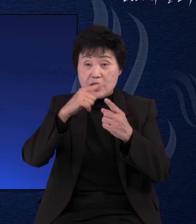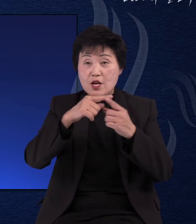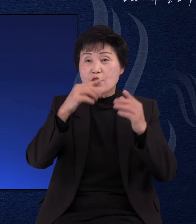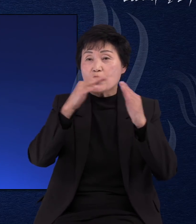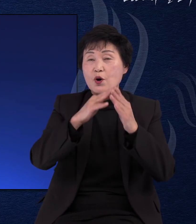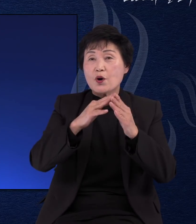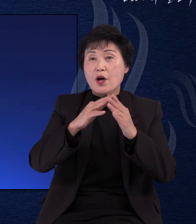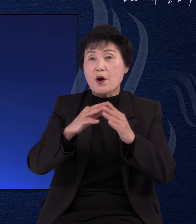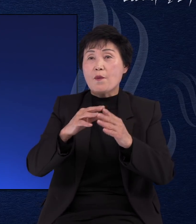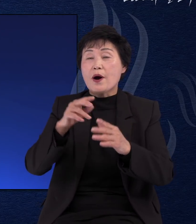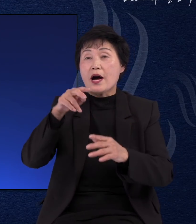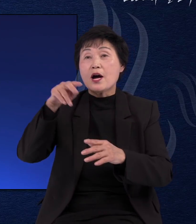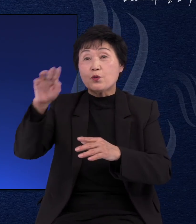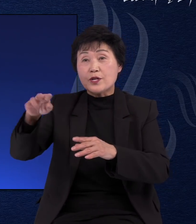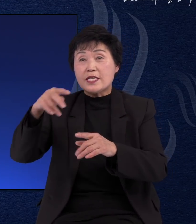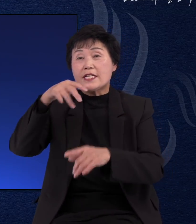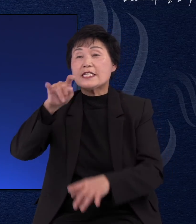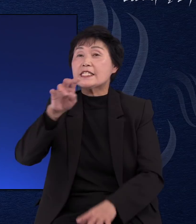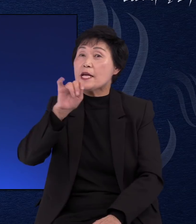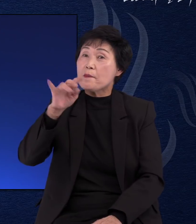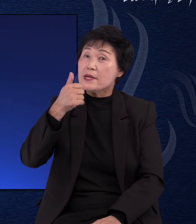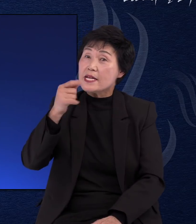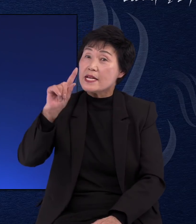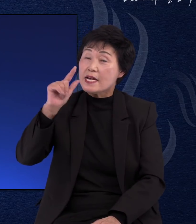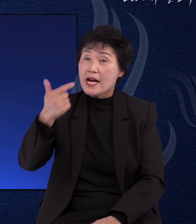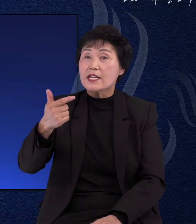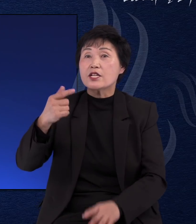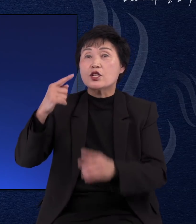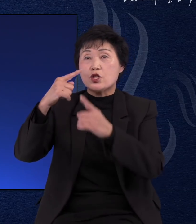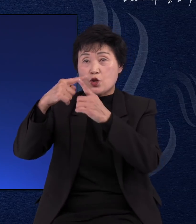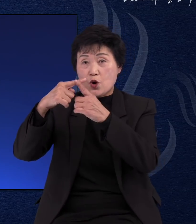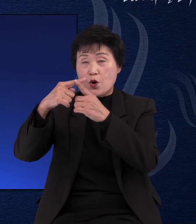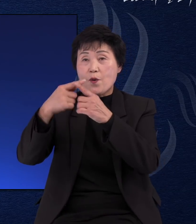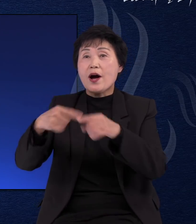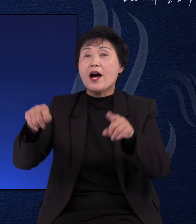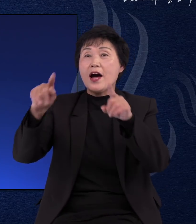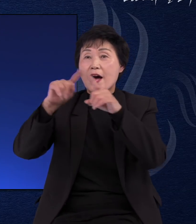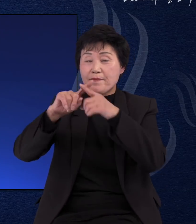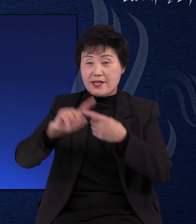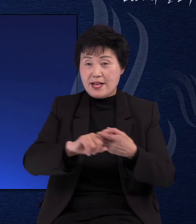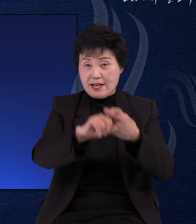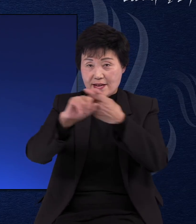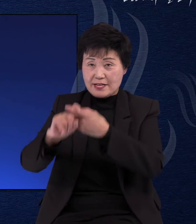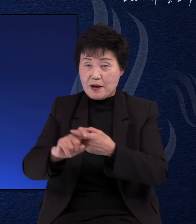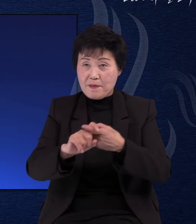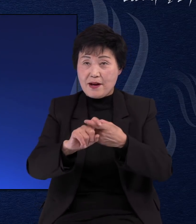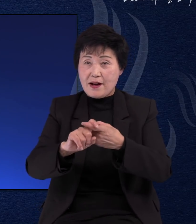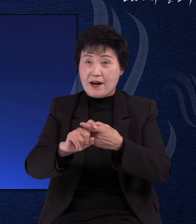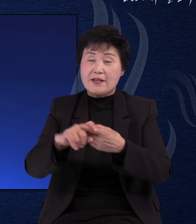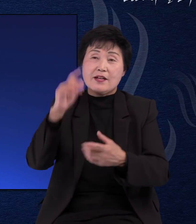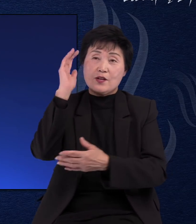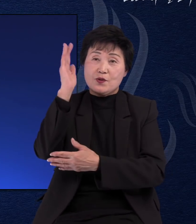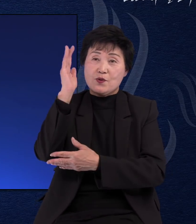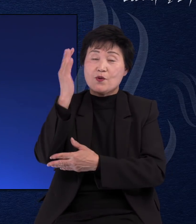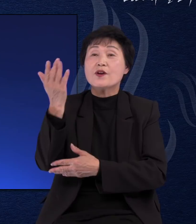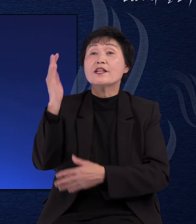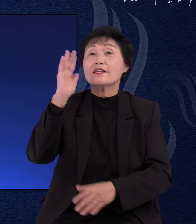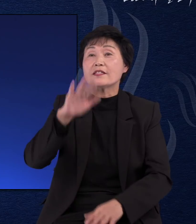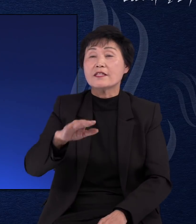교회 해봅시다라고 제가 설교를 하니, 처음 사임 설교인데도 2,000명의